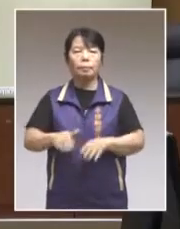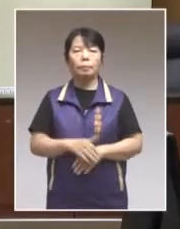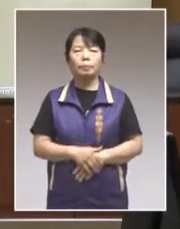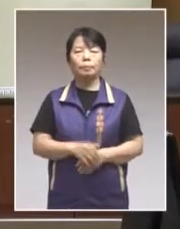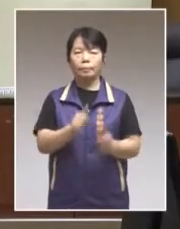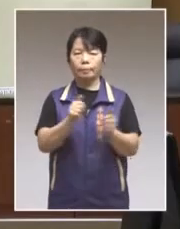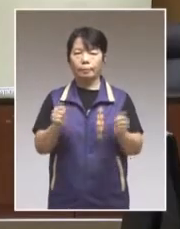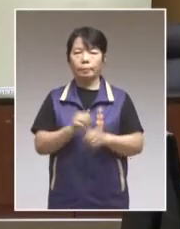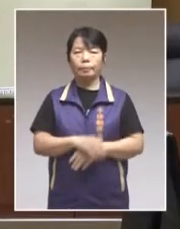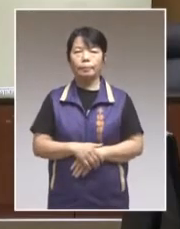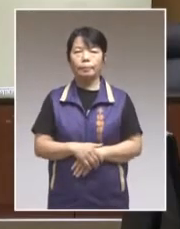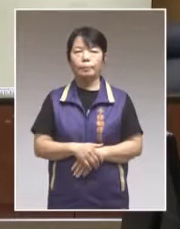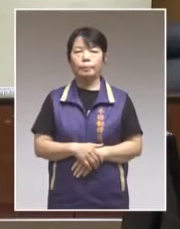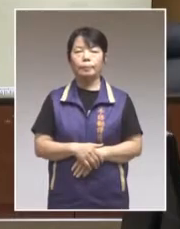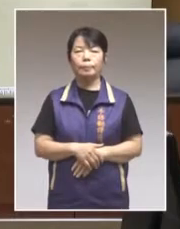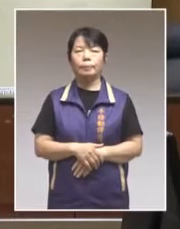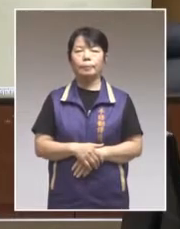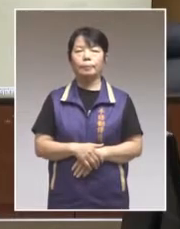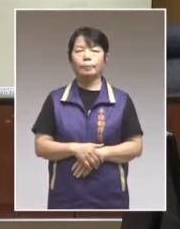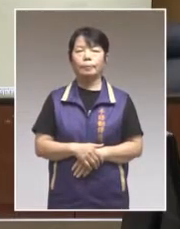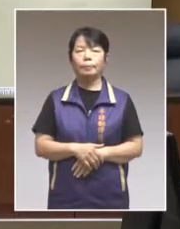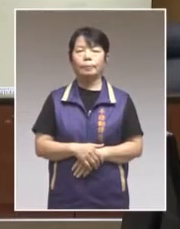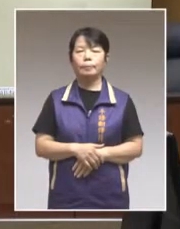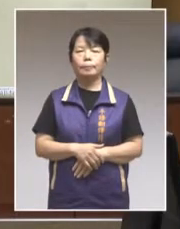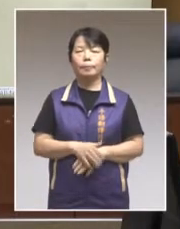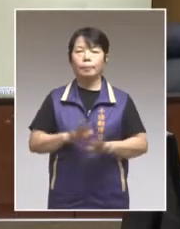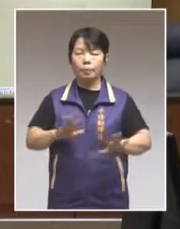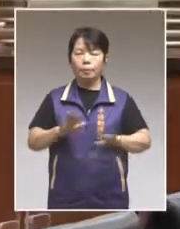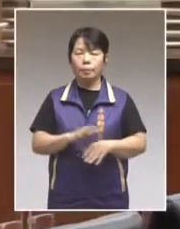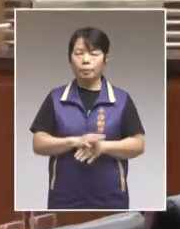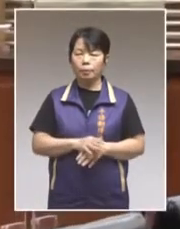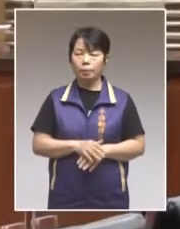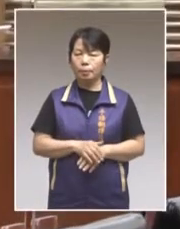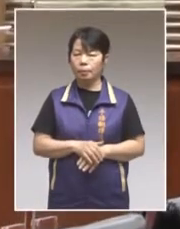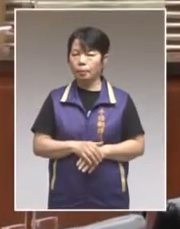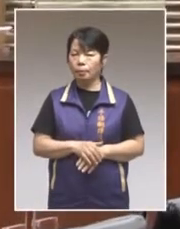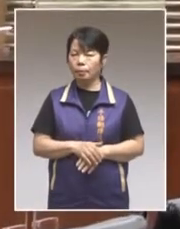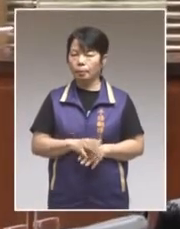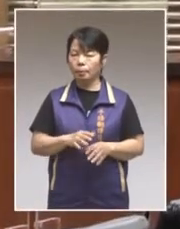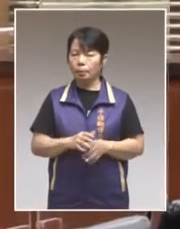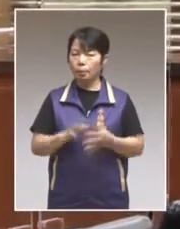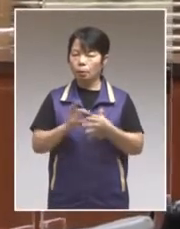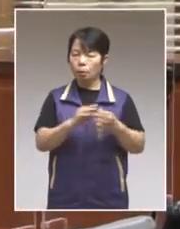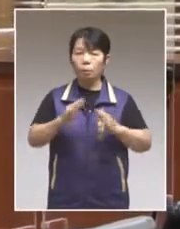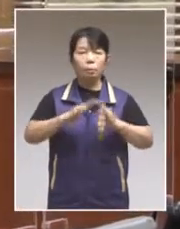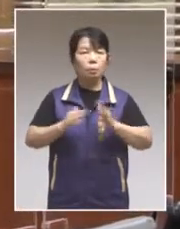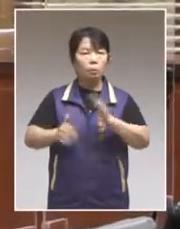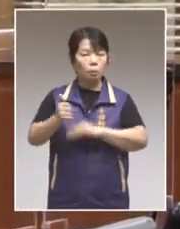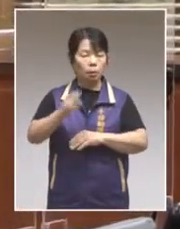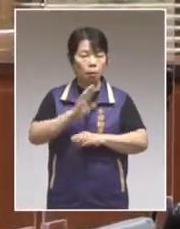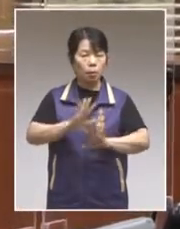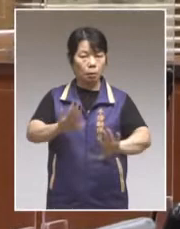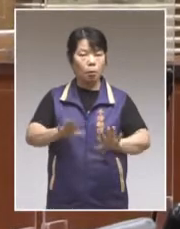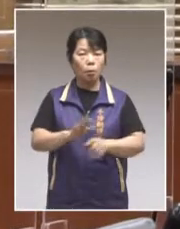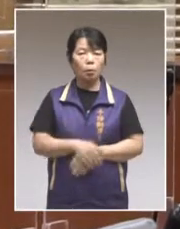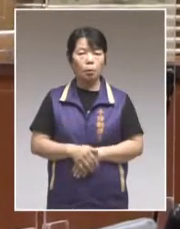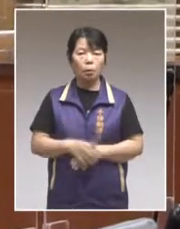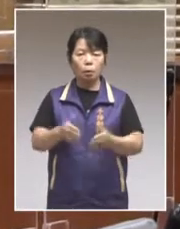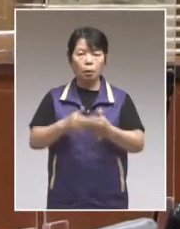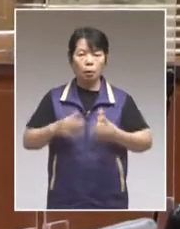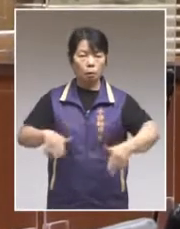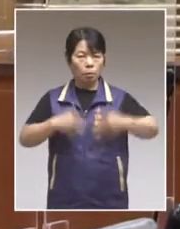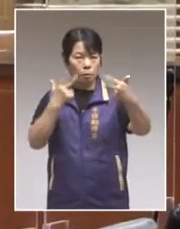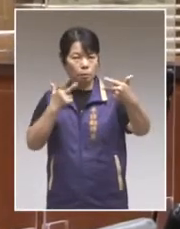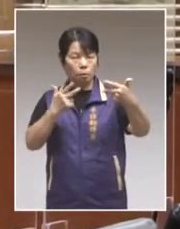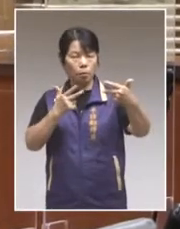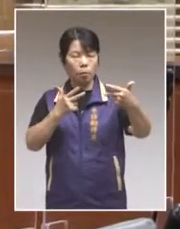好，谢谢。还有吗？ 不好意思，中央社提问，想要请教，有部分家长最近提出希望能够采线上线